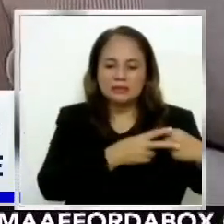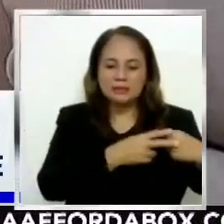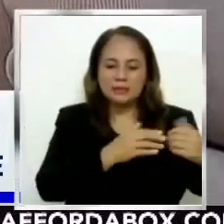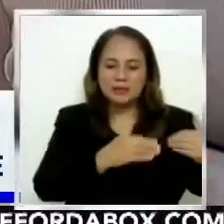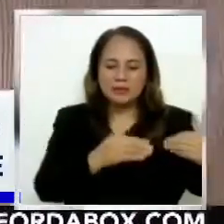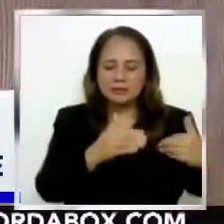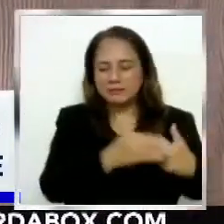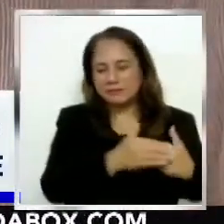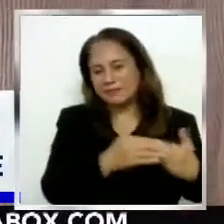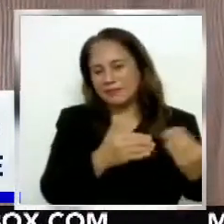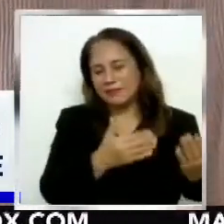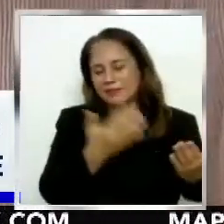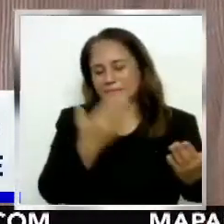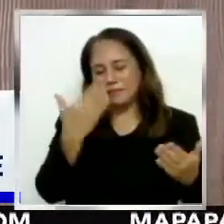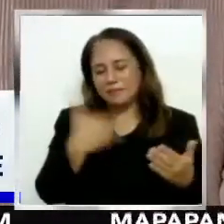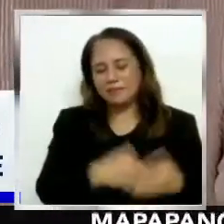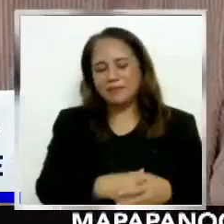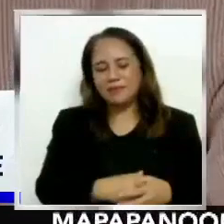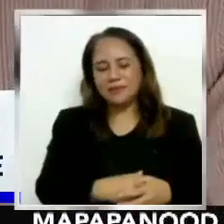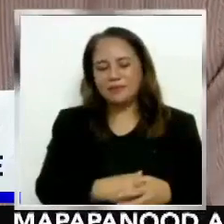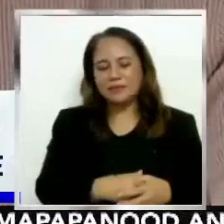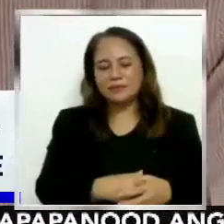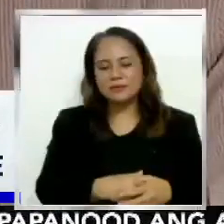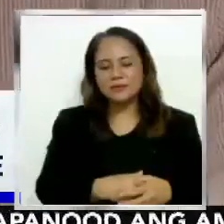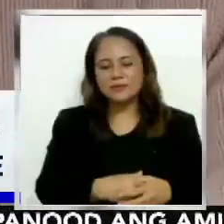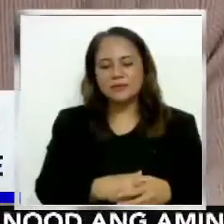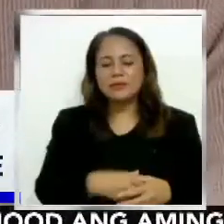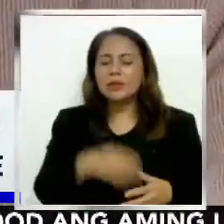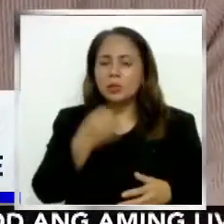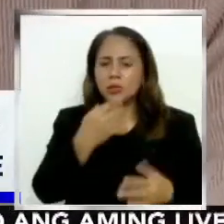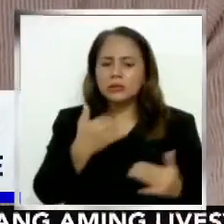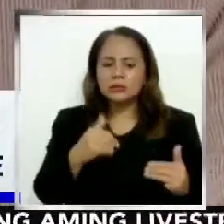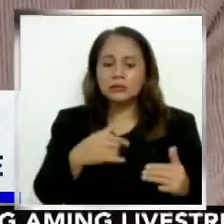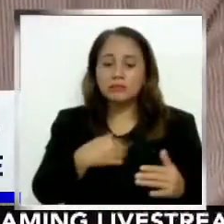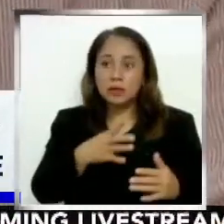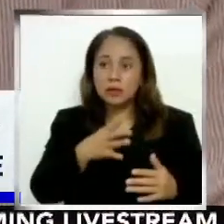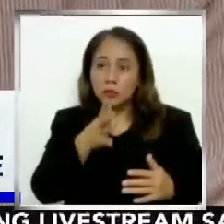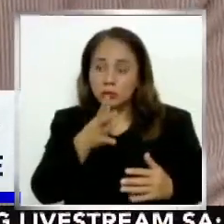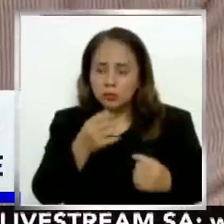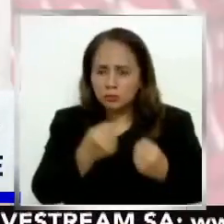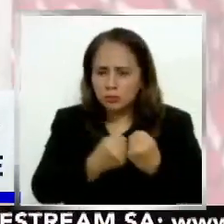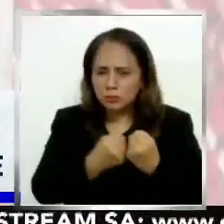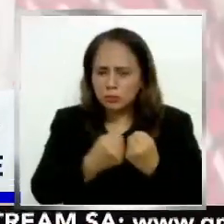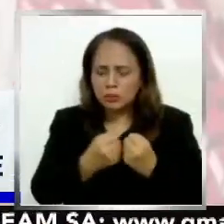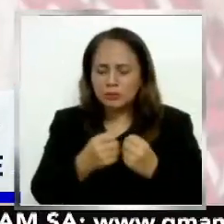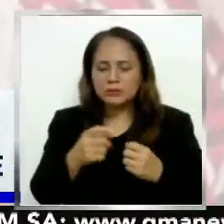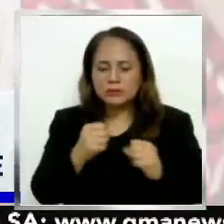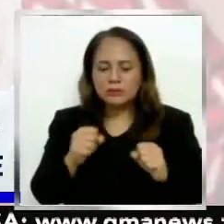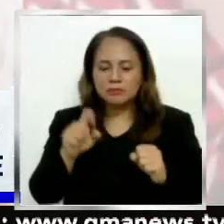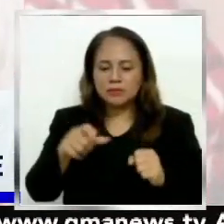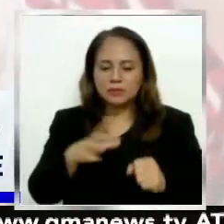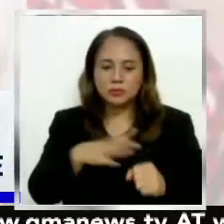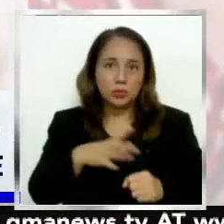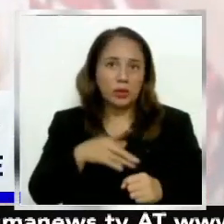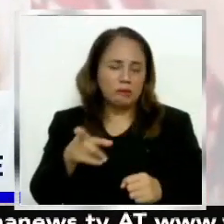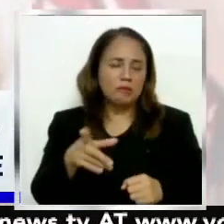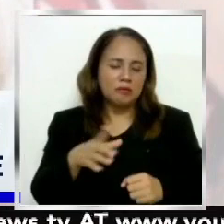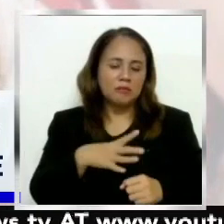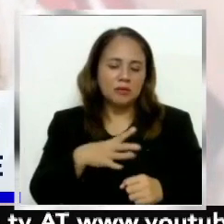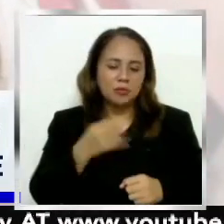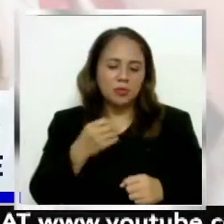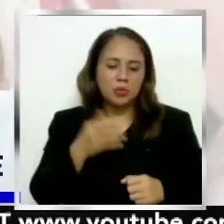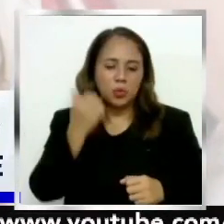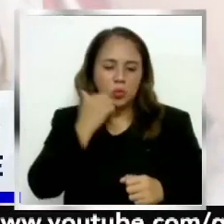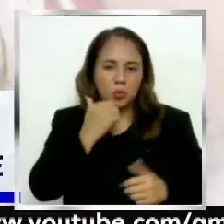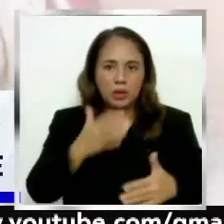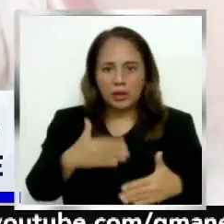maging okay siya. Laking lola ko, so sinecure ko yung lola ko na kailangan okay siya. Everyday happy siya. Everyday